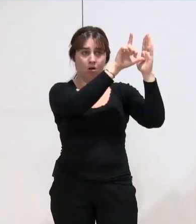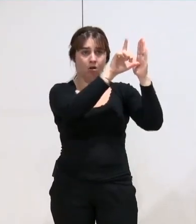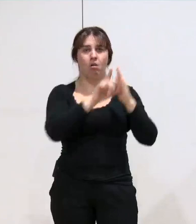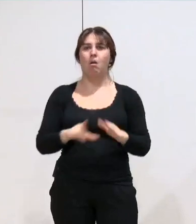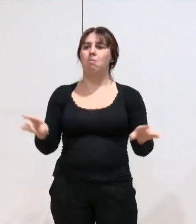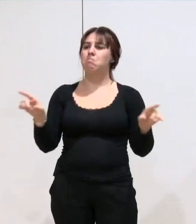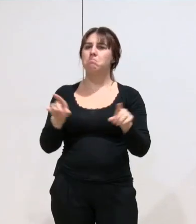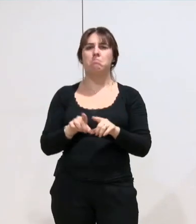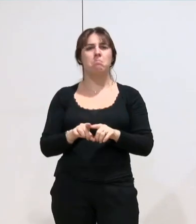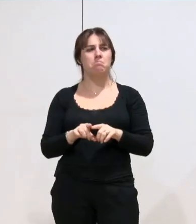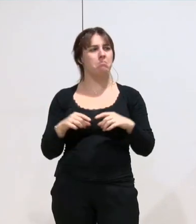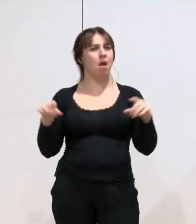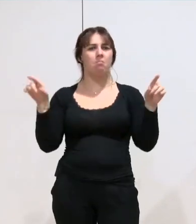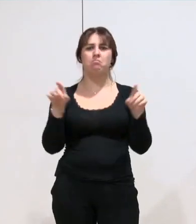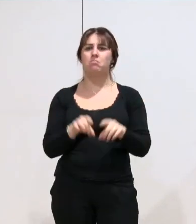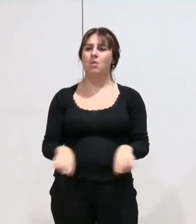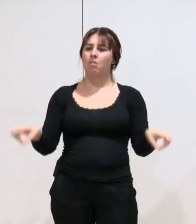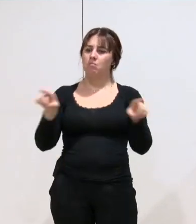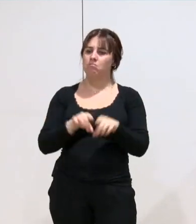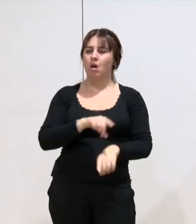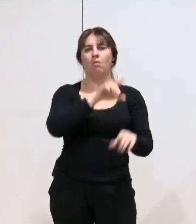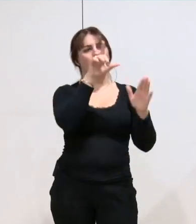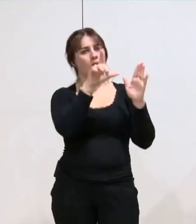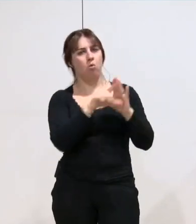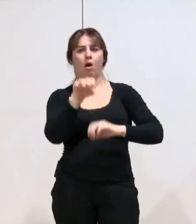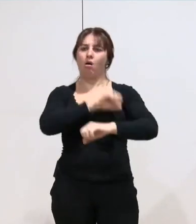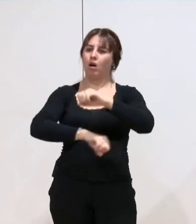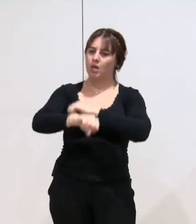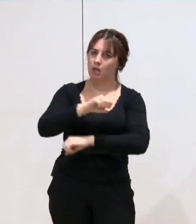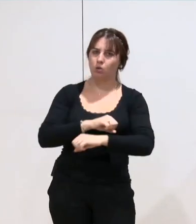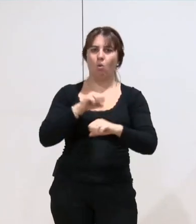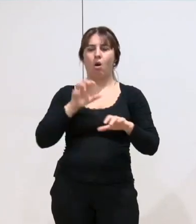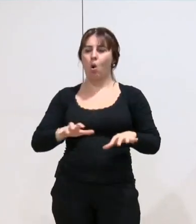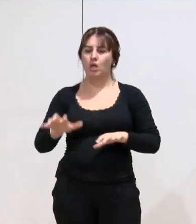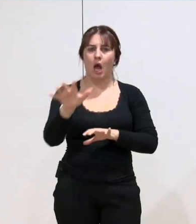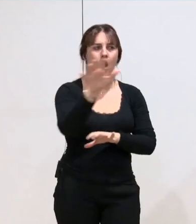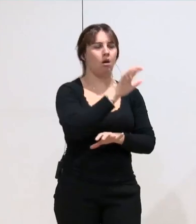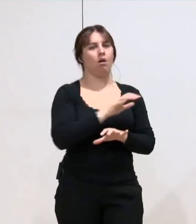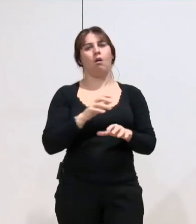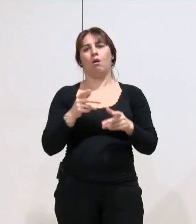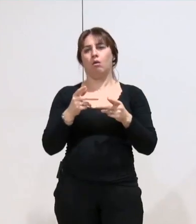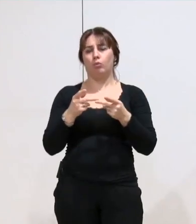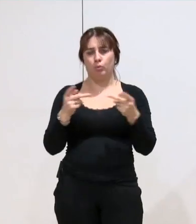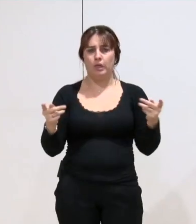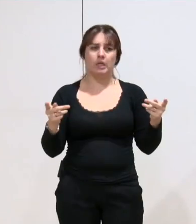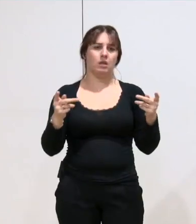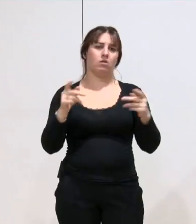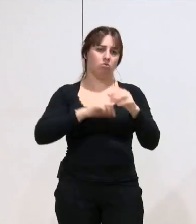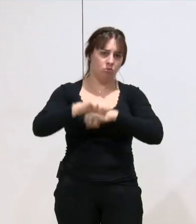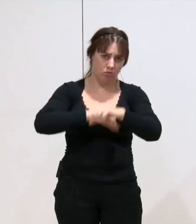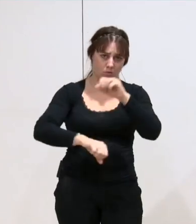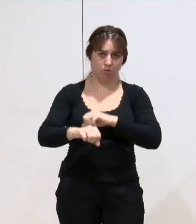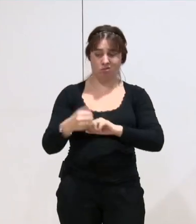lois de réorganisation des pouvoirs publics locaux, dont la dernière sur les régions,